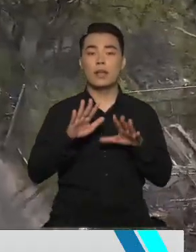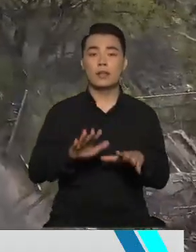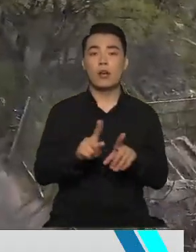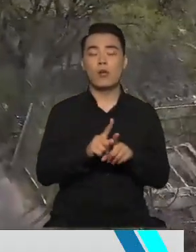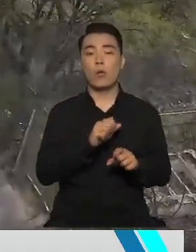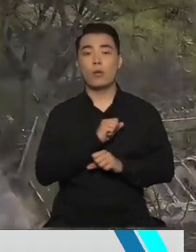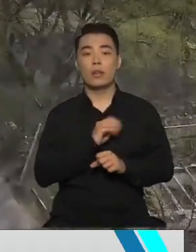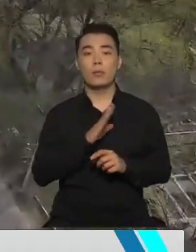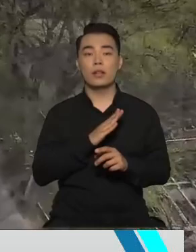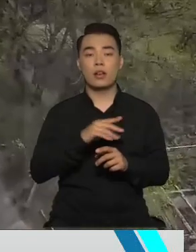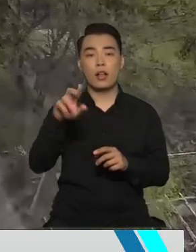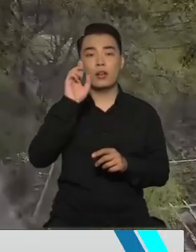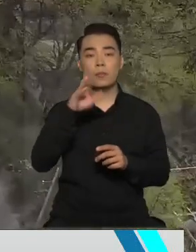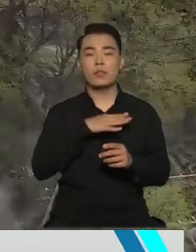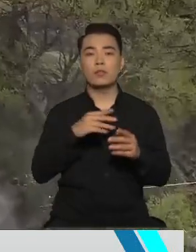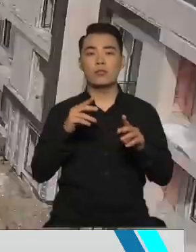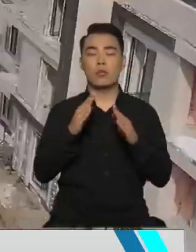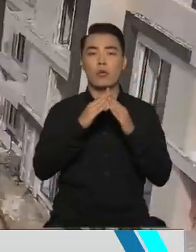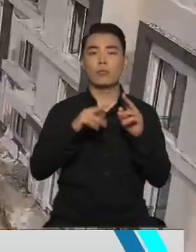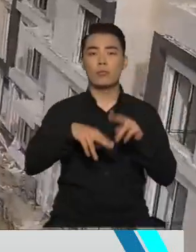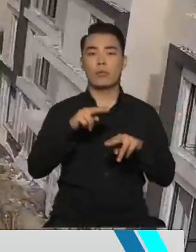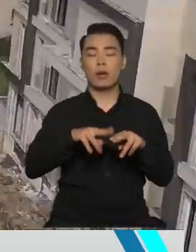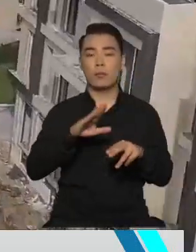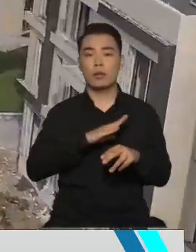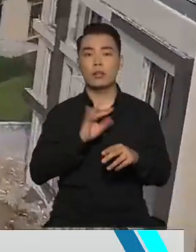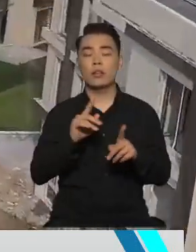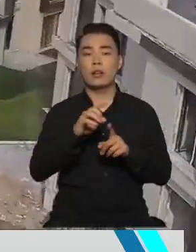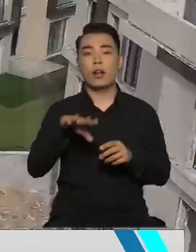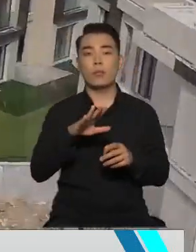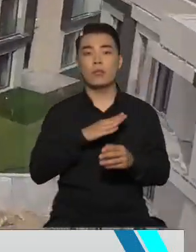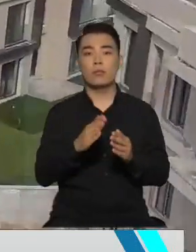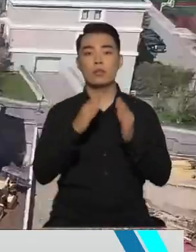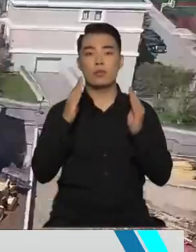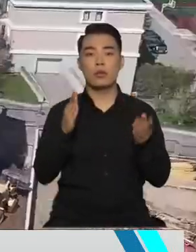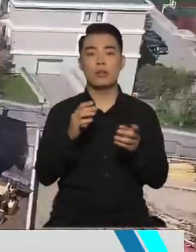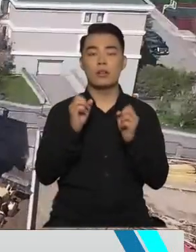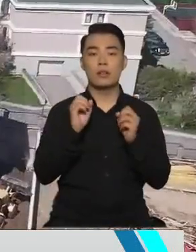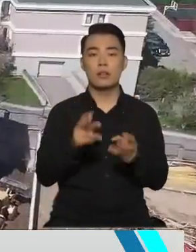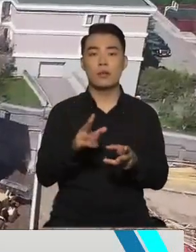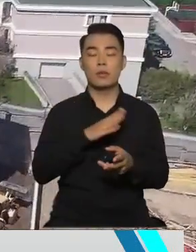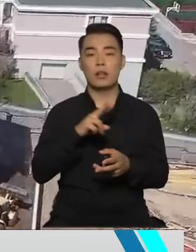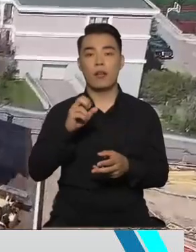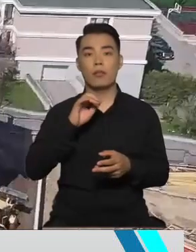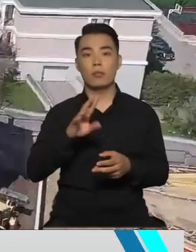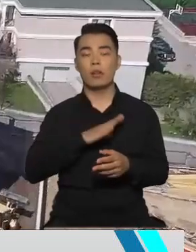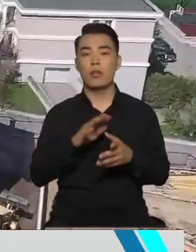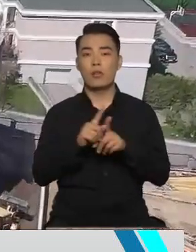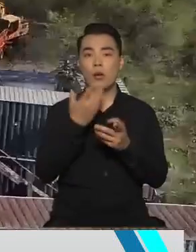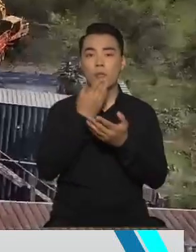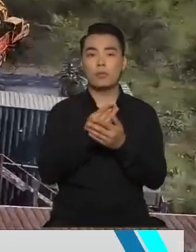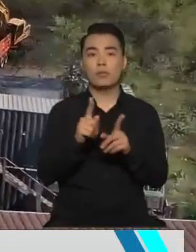горожан отдавались под застройку домов. Возводили жилье и в районах с высоким риском схода лавин. Оползни и сели